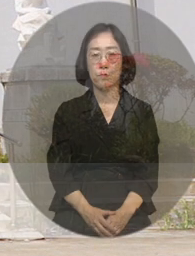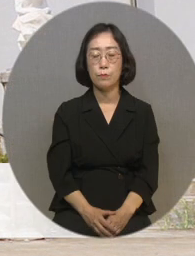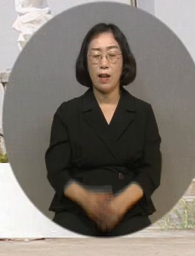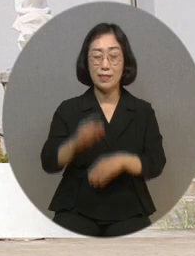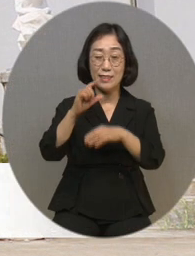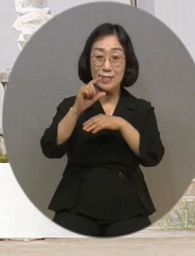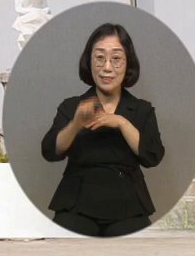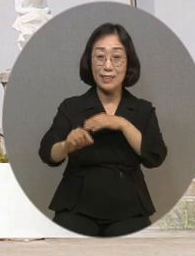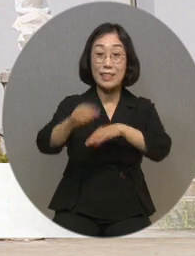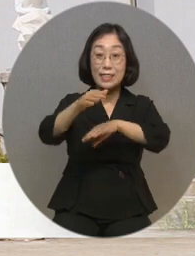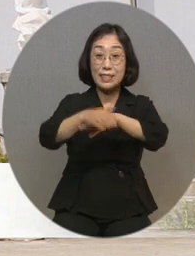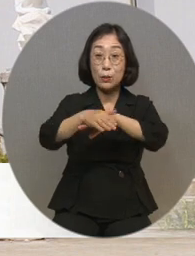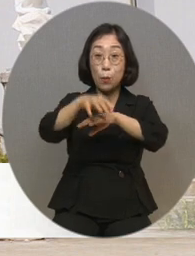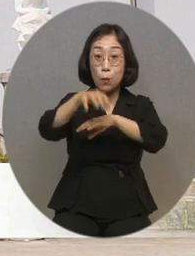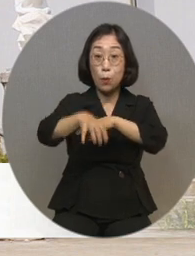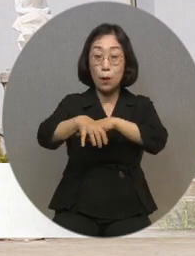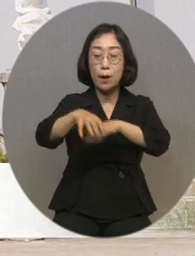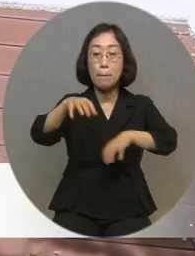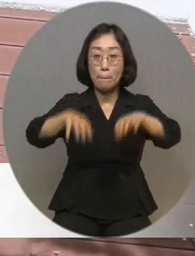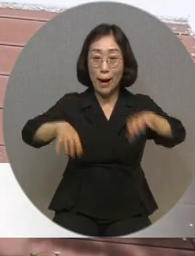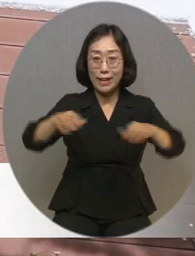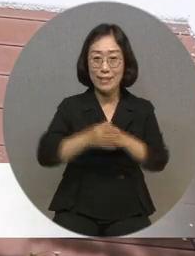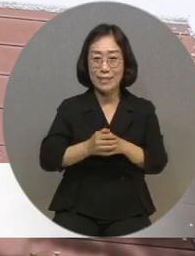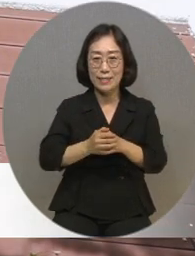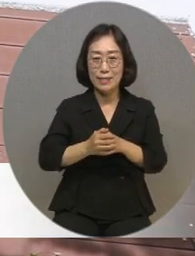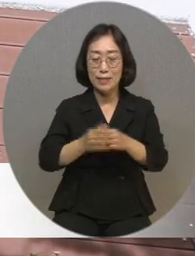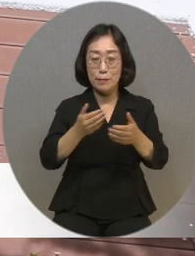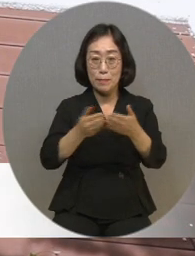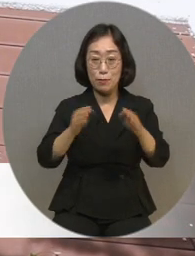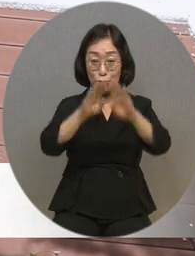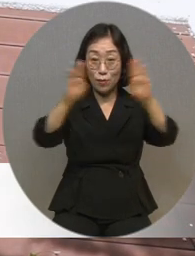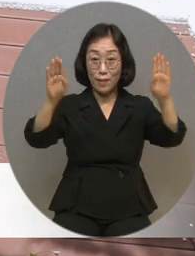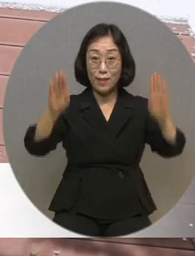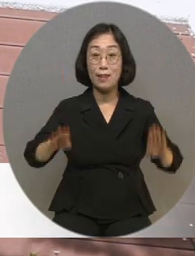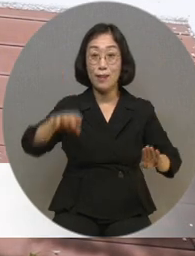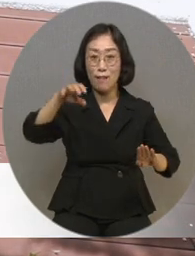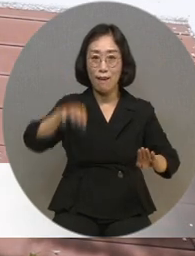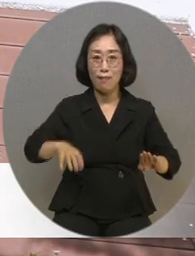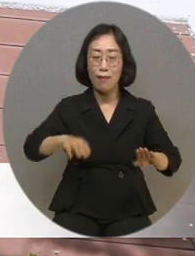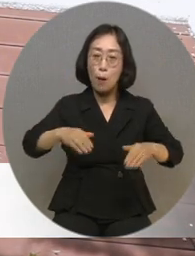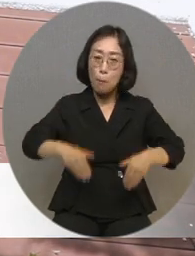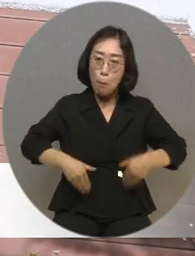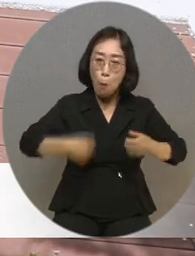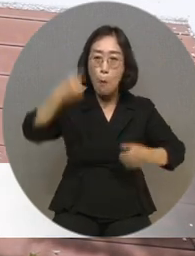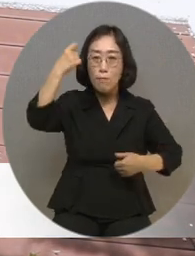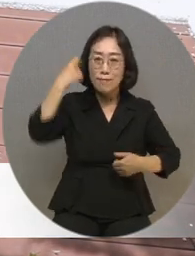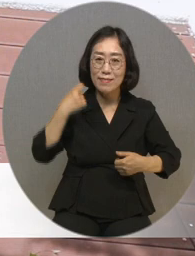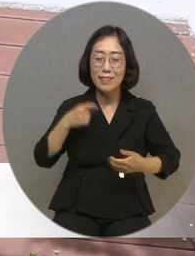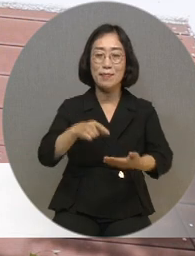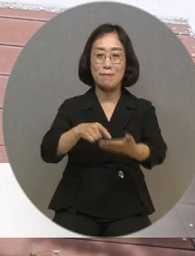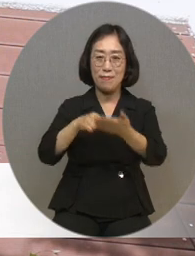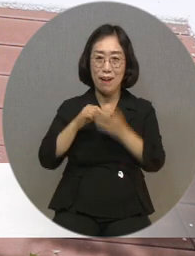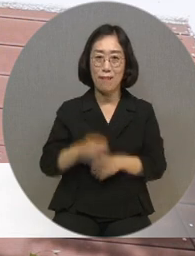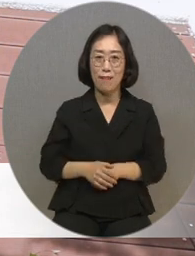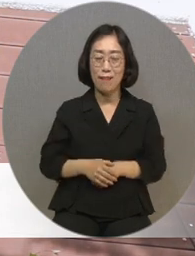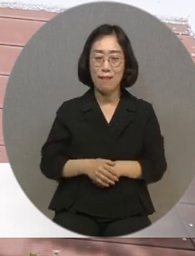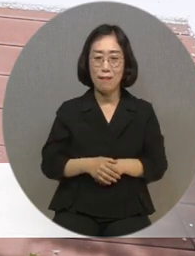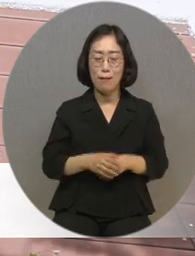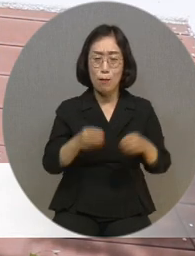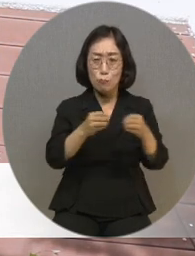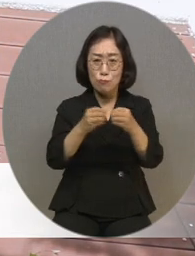한적한 시골 예술인 마을 한 갤러리에 봄이 찾아왔습니다. 따뜻한 글귀와